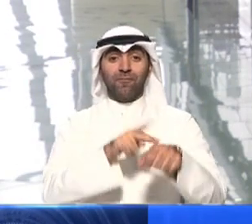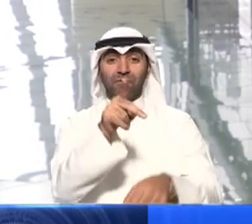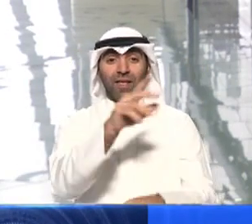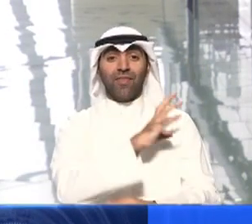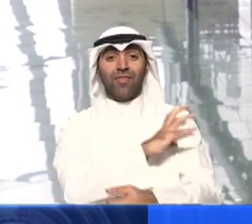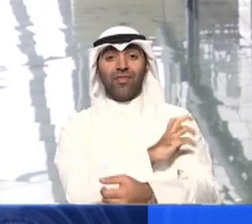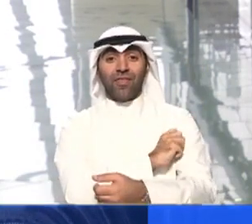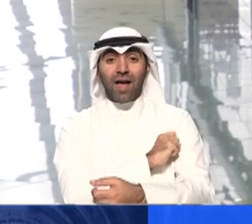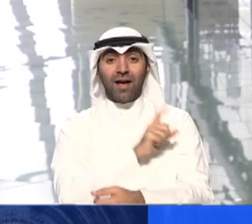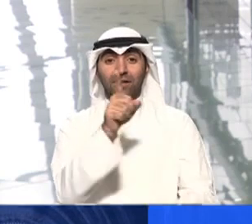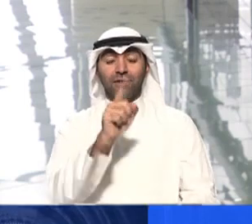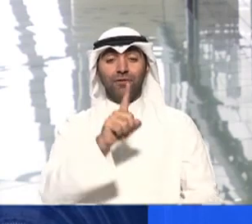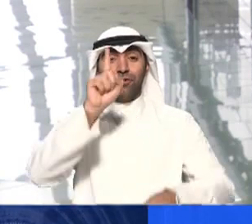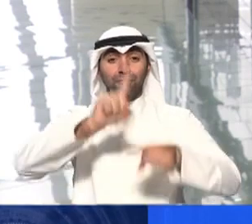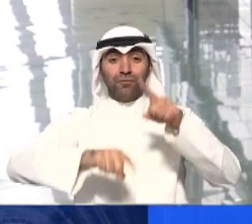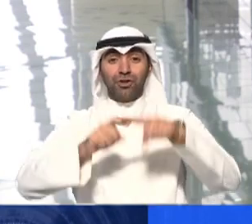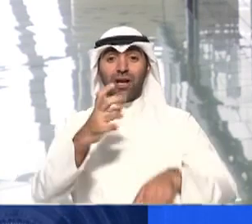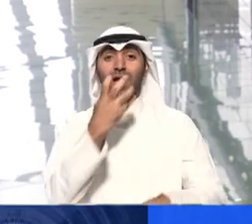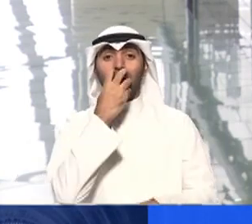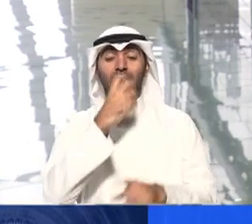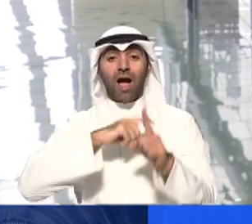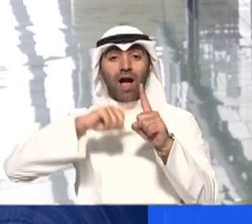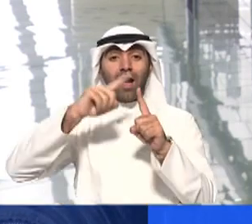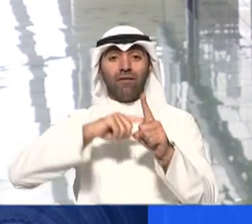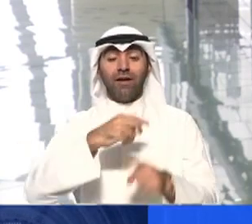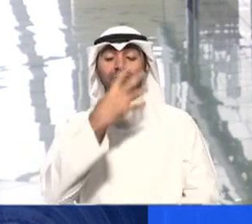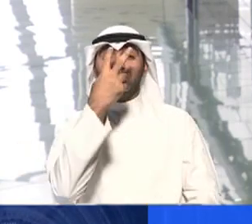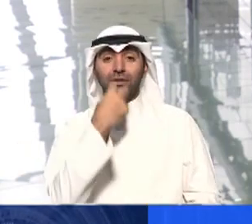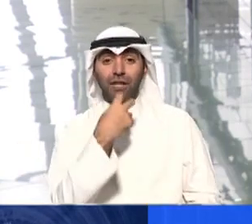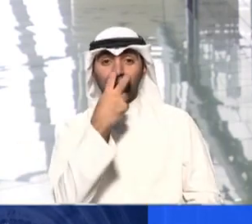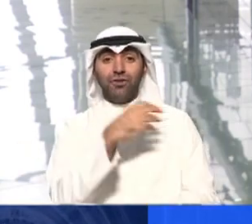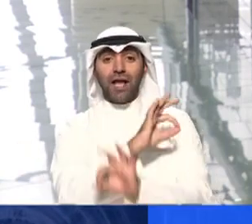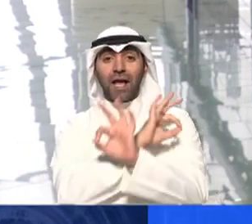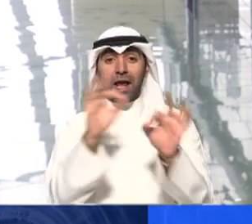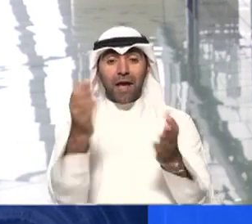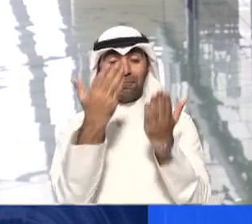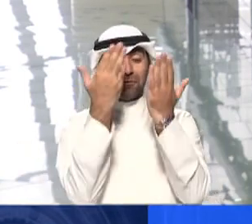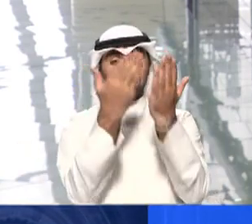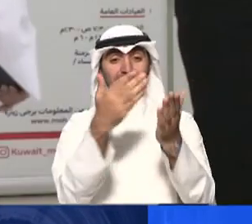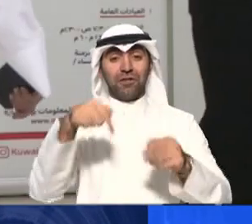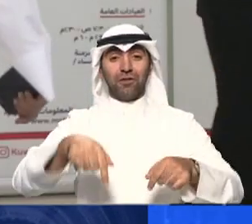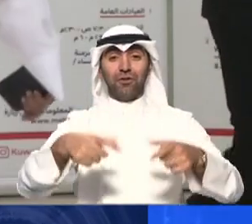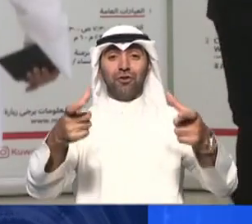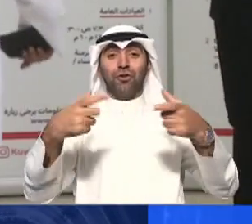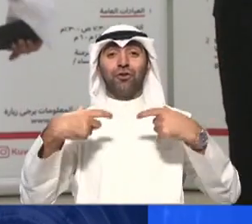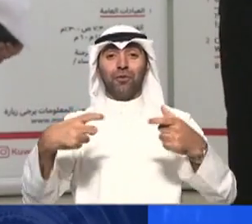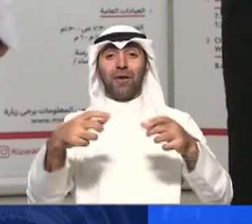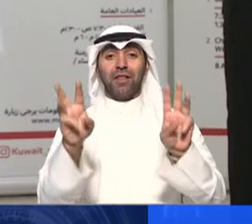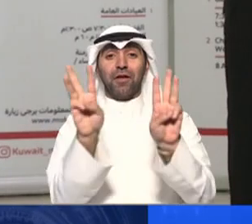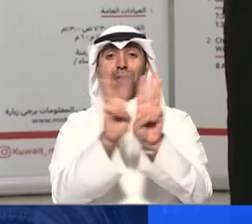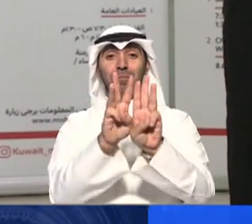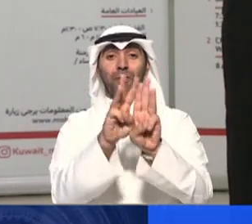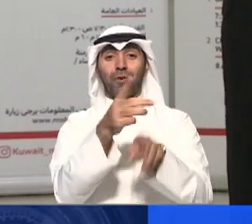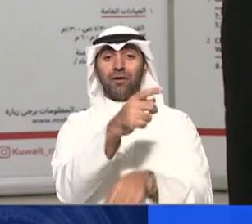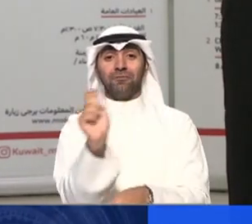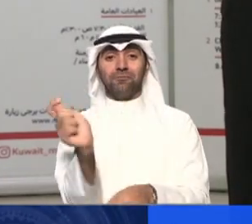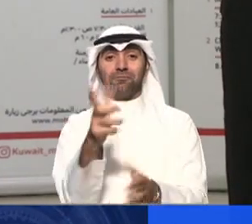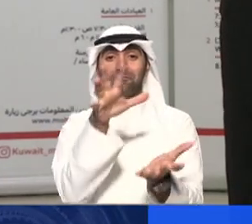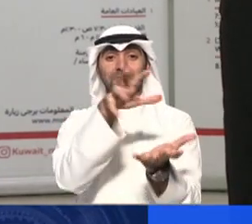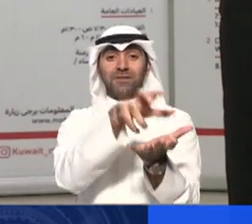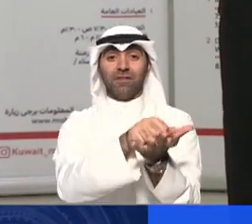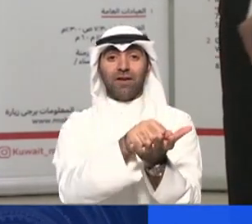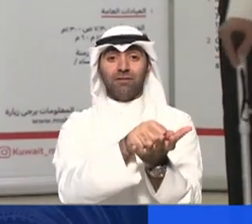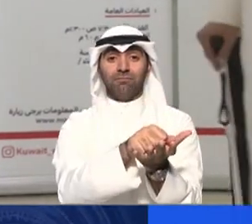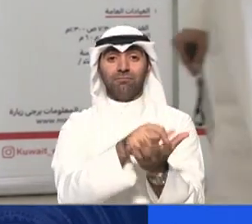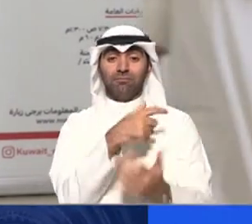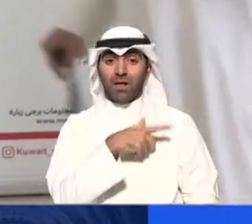عامة. أوكي، طبعا عشان نطبق هالشيء هم كان في التزام ببعض الضوابط، مثل